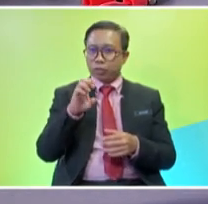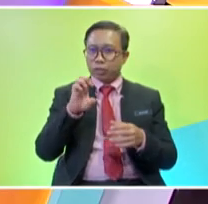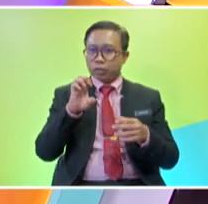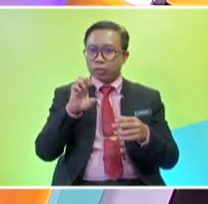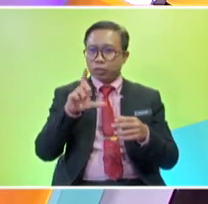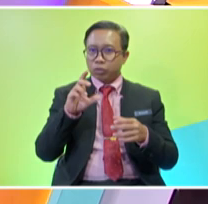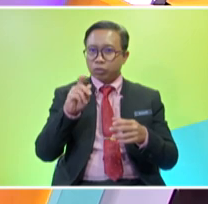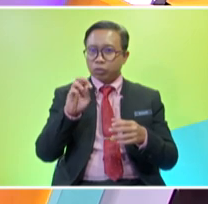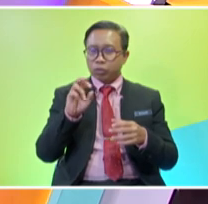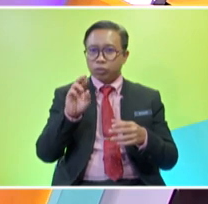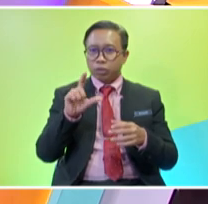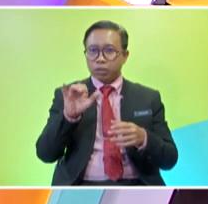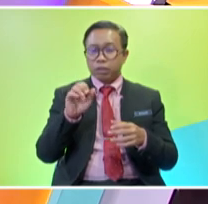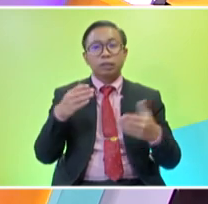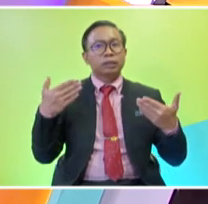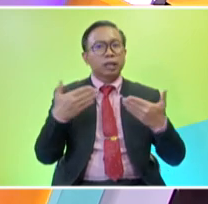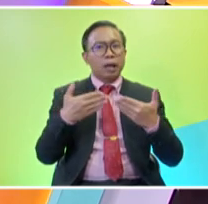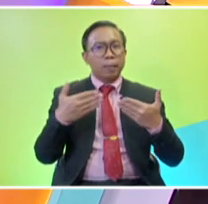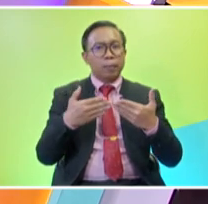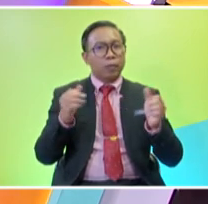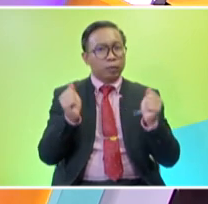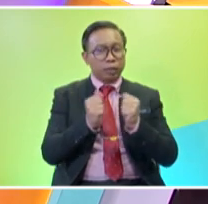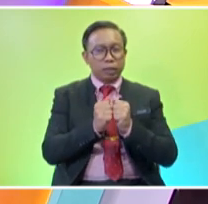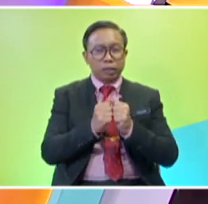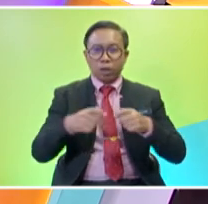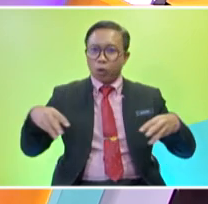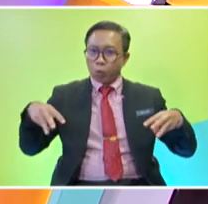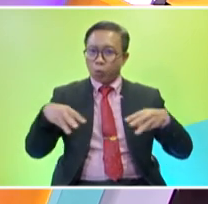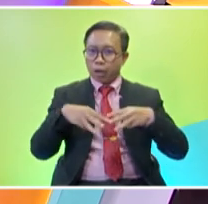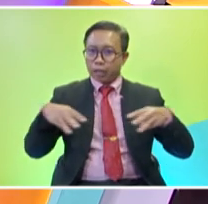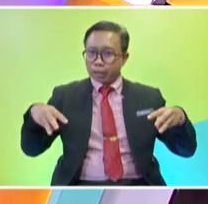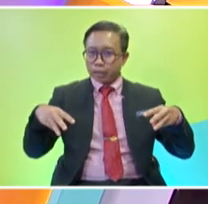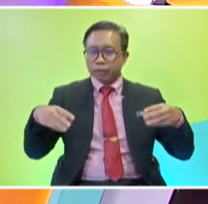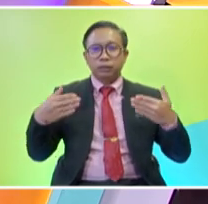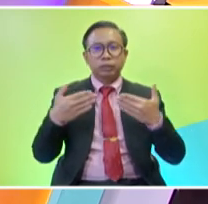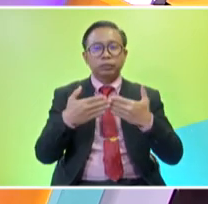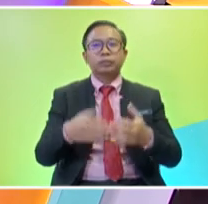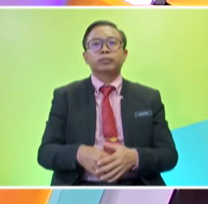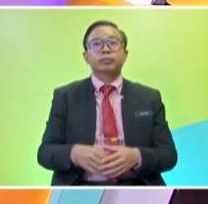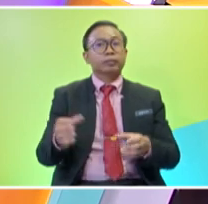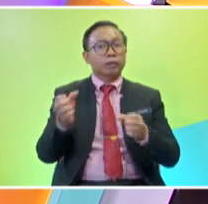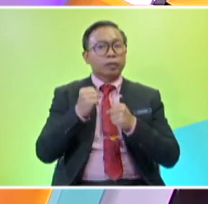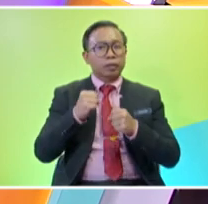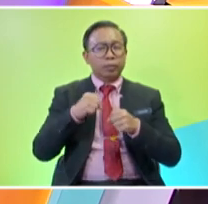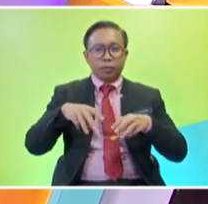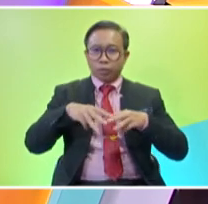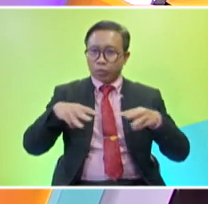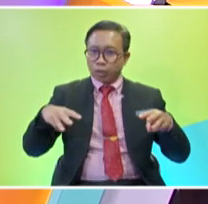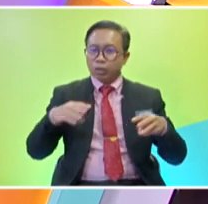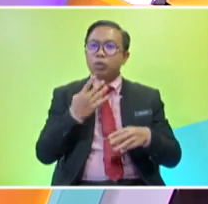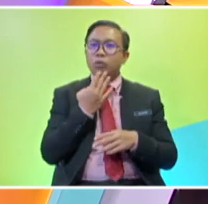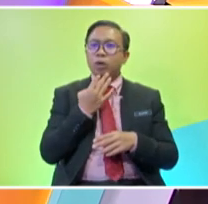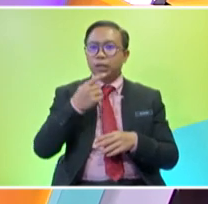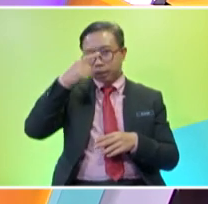dan kita Sambungkan dengan wayap penyambung Oke ambil buaya penyambung warna